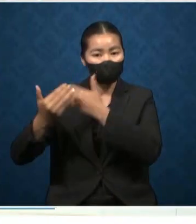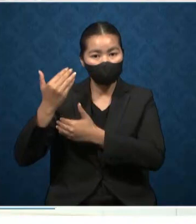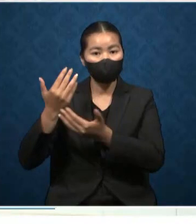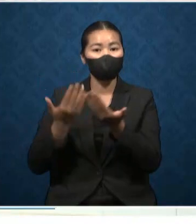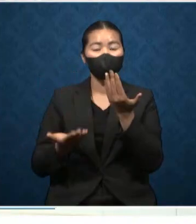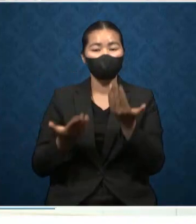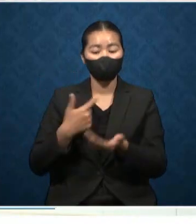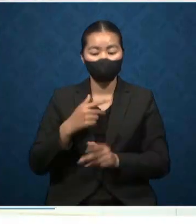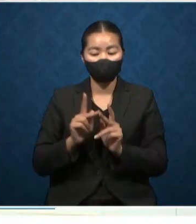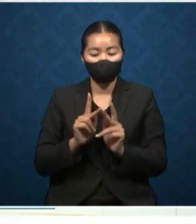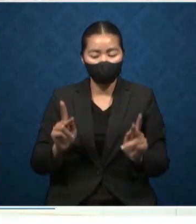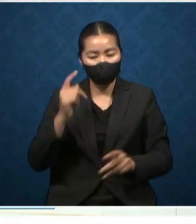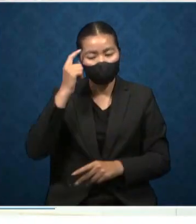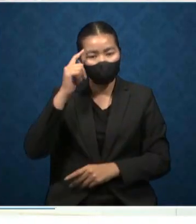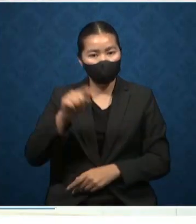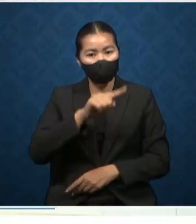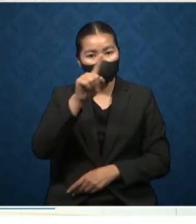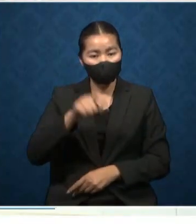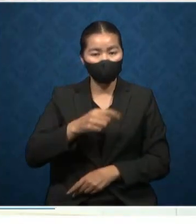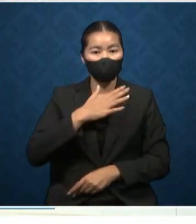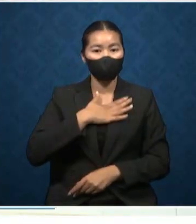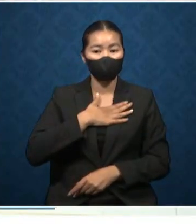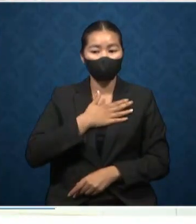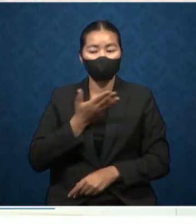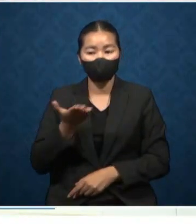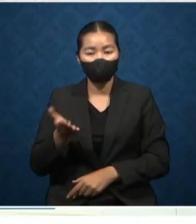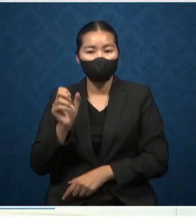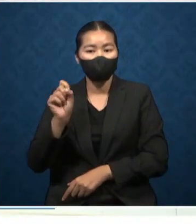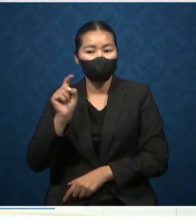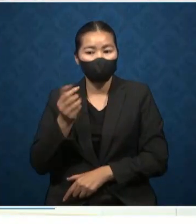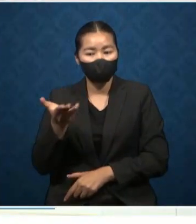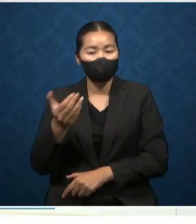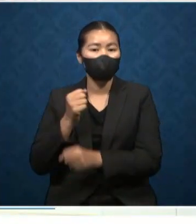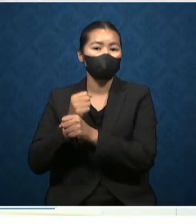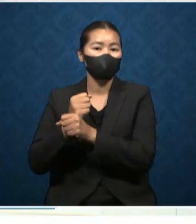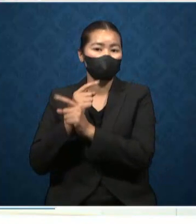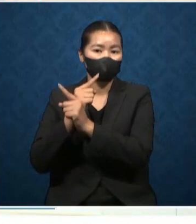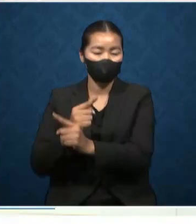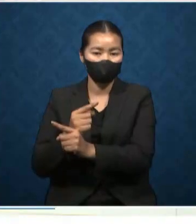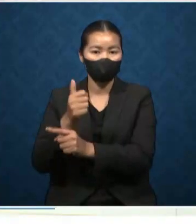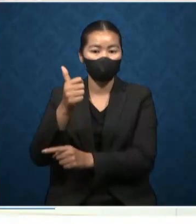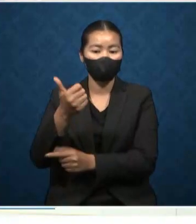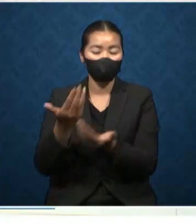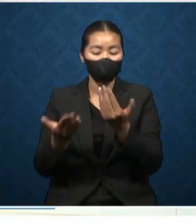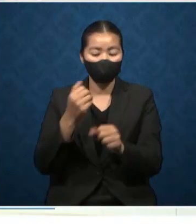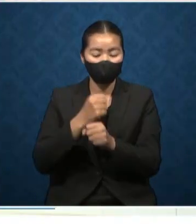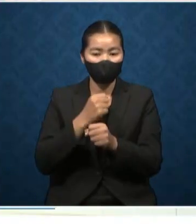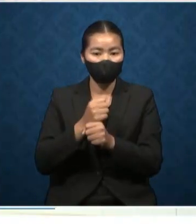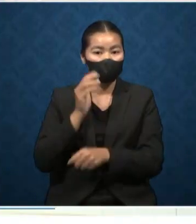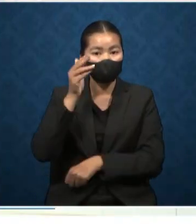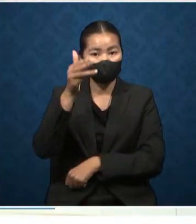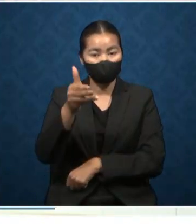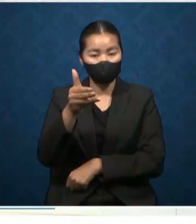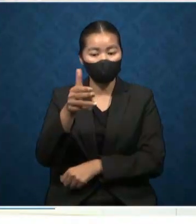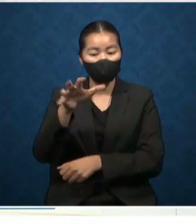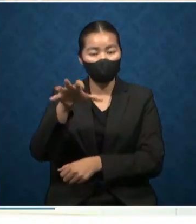ณะกรรมการมีข้อสังเกตนะครั ผมจะนำไปเรื่องรดเดิมเนิการแล้วในการรายงานผลการมตบัิการครั้งต่อไปนะ